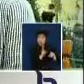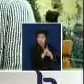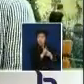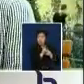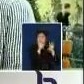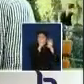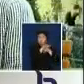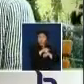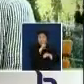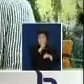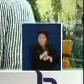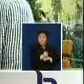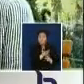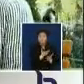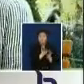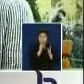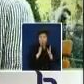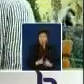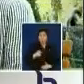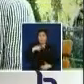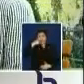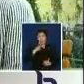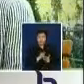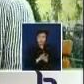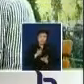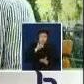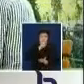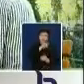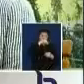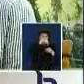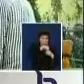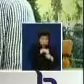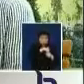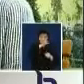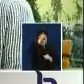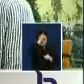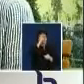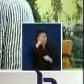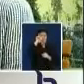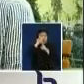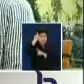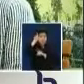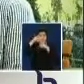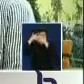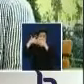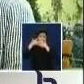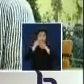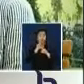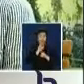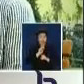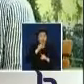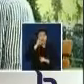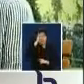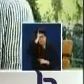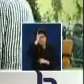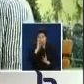ป็นจำนวนที่มีคนไทยอาศัยอยู่มากเป็นอันดับ2รองจากสหรัฐอเมริกาทีเดียวค่ะฉันเองก็ได้มีโอกาส